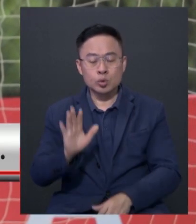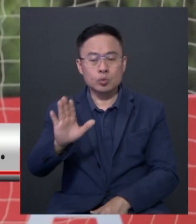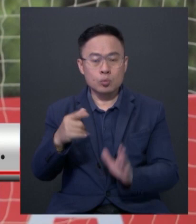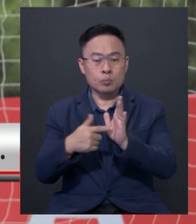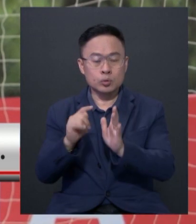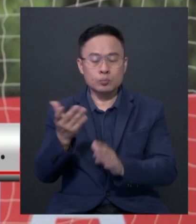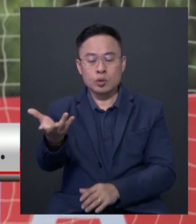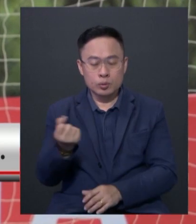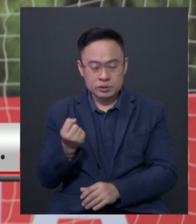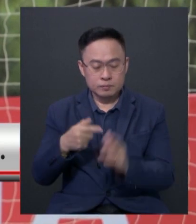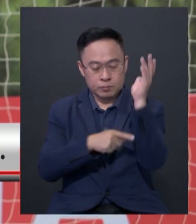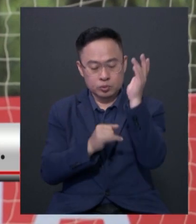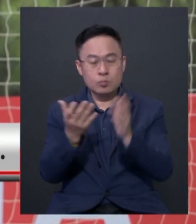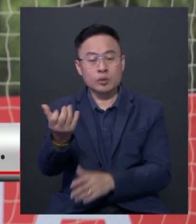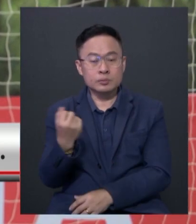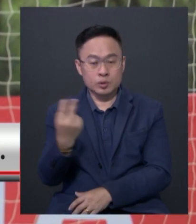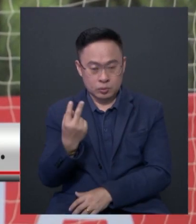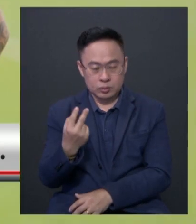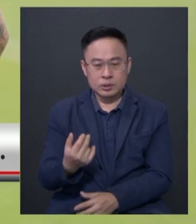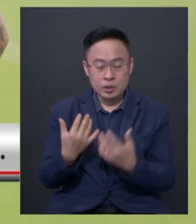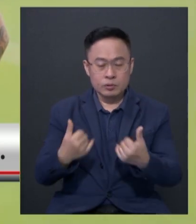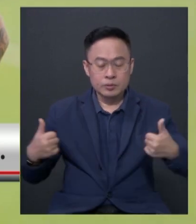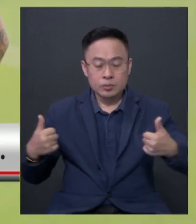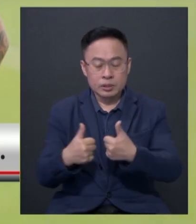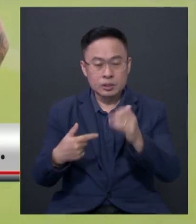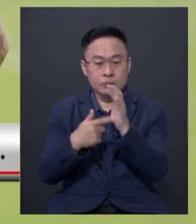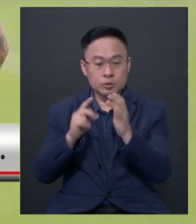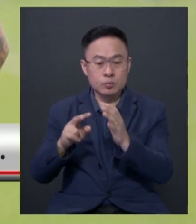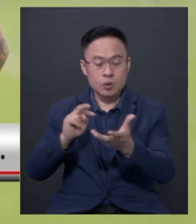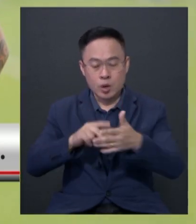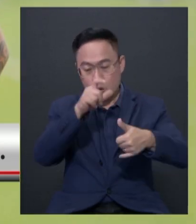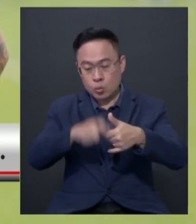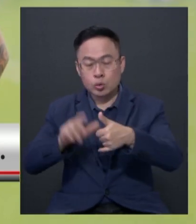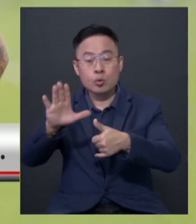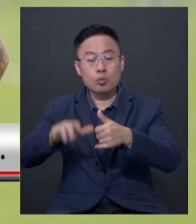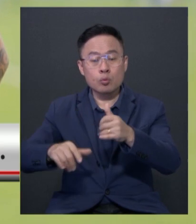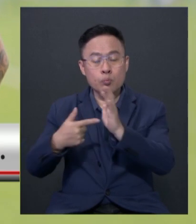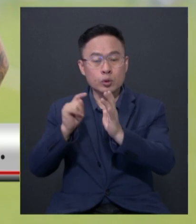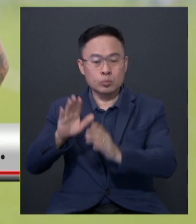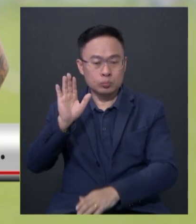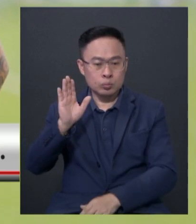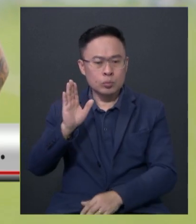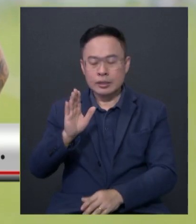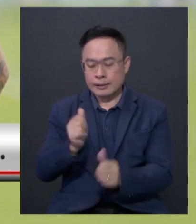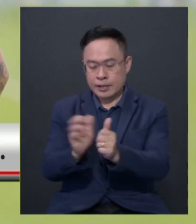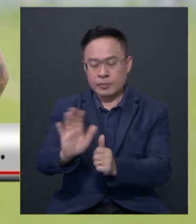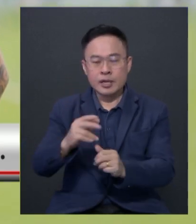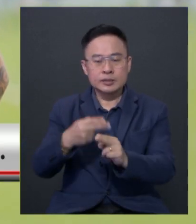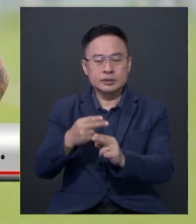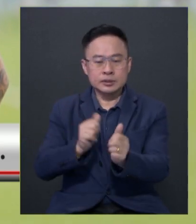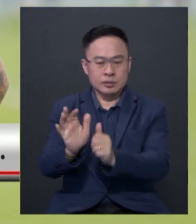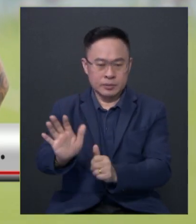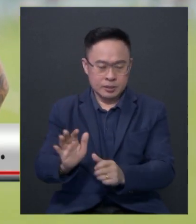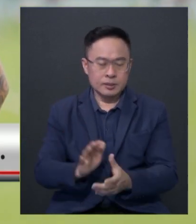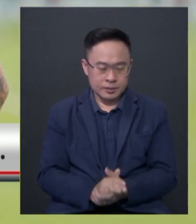อเช็คความฟิตอีกครั้งแต่แกหลักๆคนอื่นๆก็อยู่กันครบนะไม่ว่าจะเป็นประสิทธิ์จันทุมธนาสิทธิ์สิริพลา